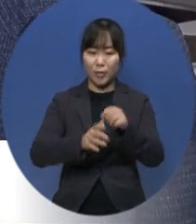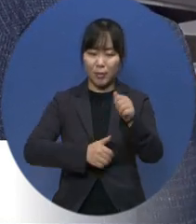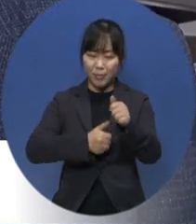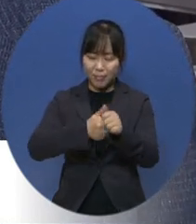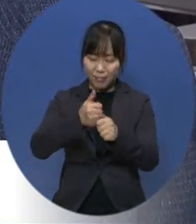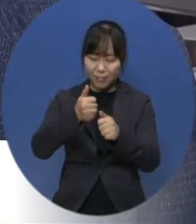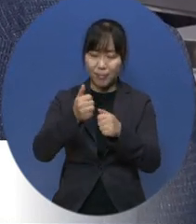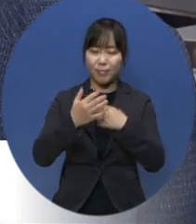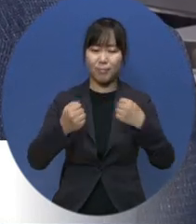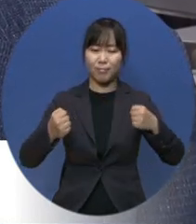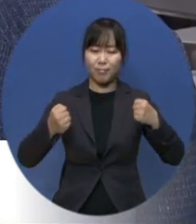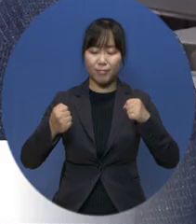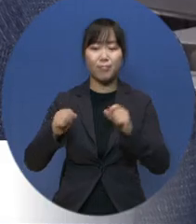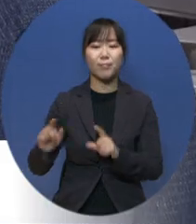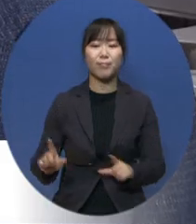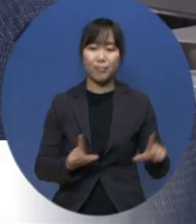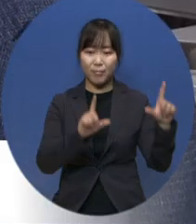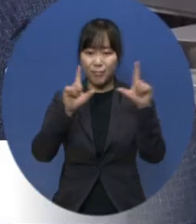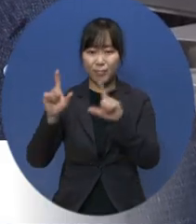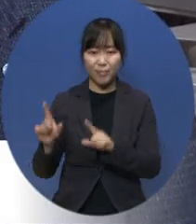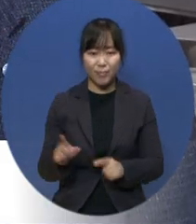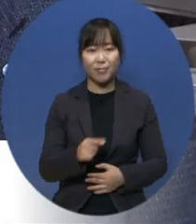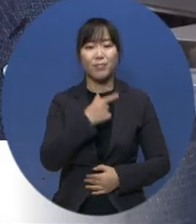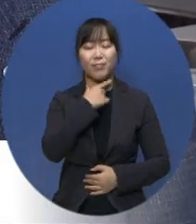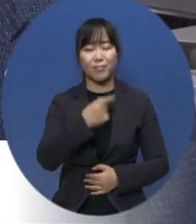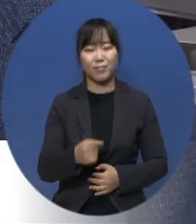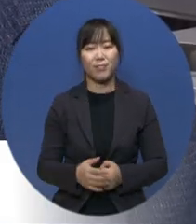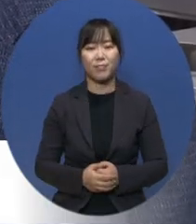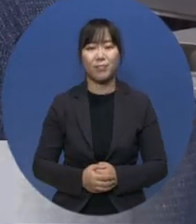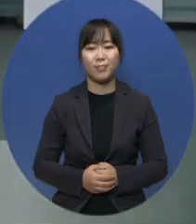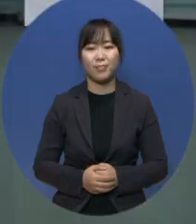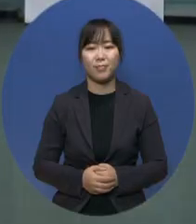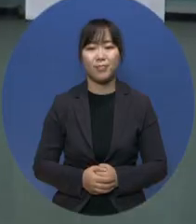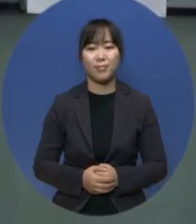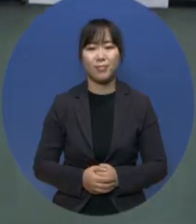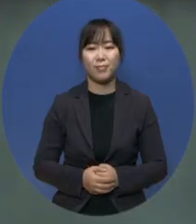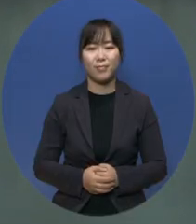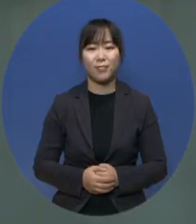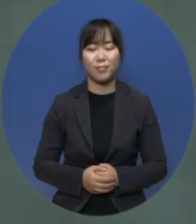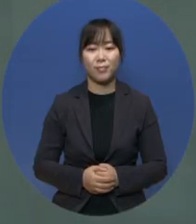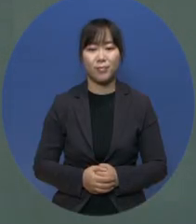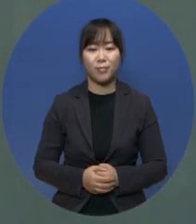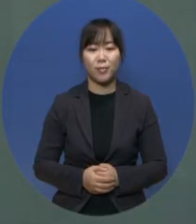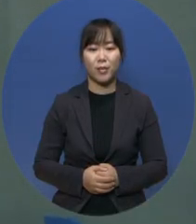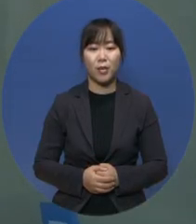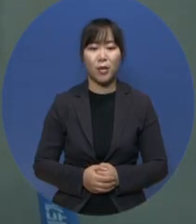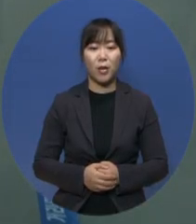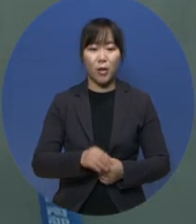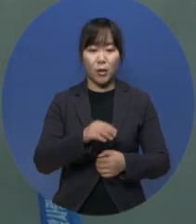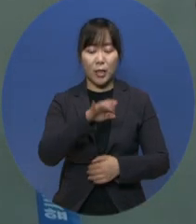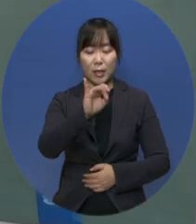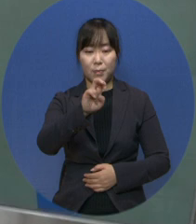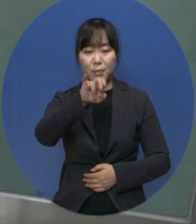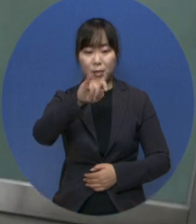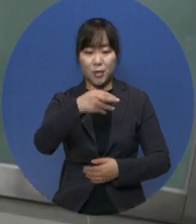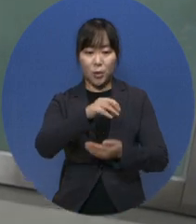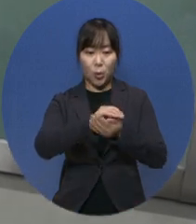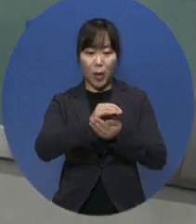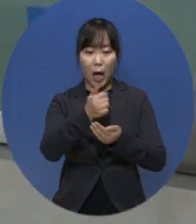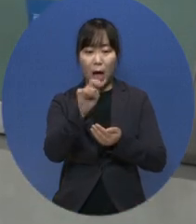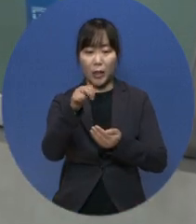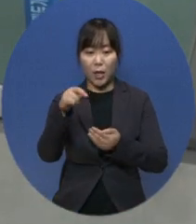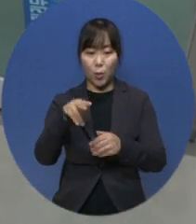코로나를 잘 이겨내시고 건강하시길 바라겠습니다. 임실농협 하나로마트의 후원으로 열린